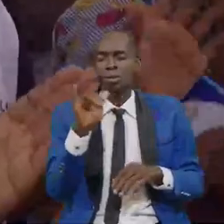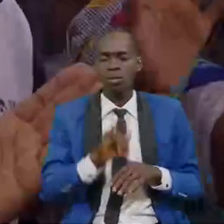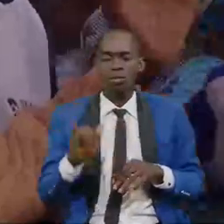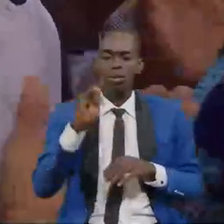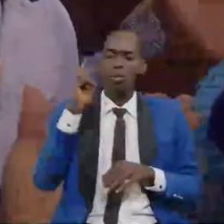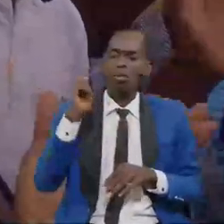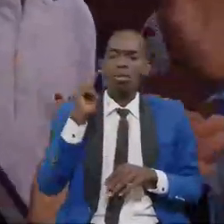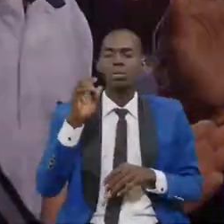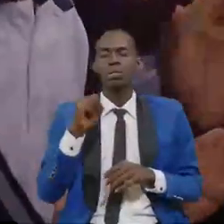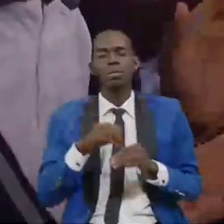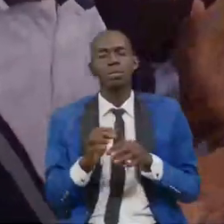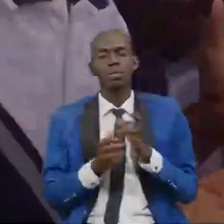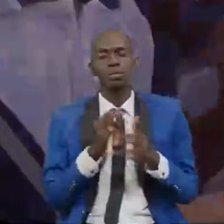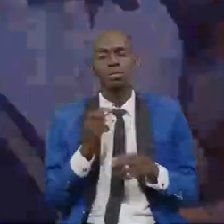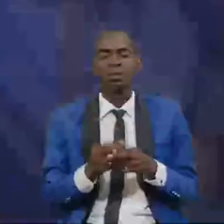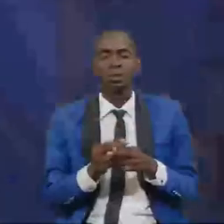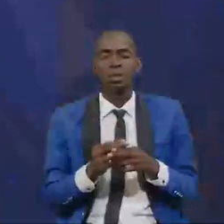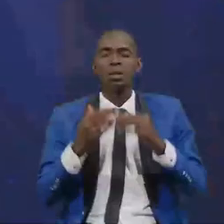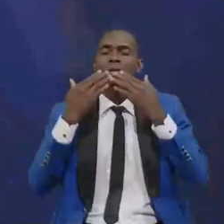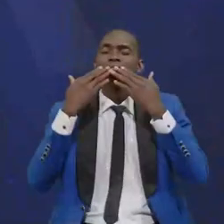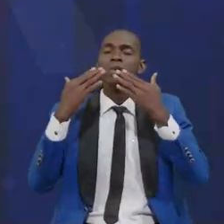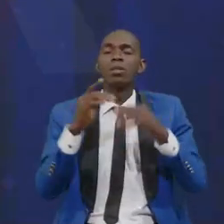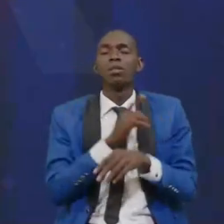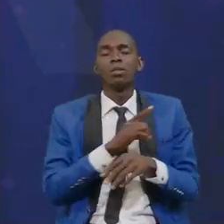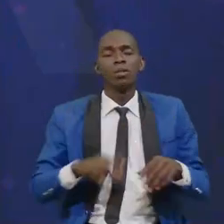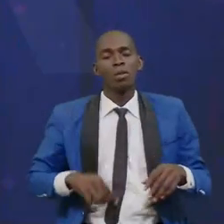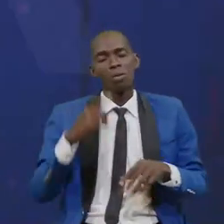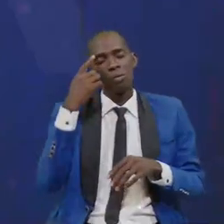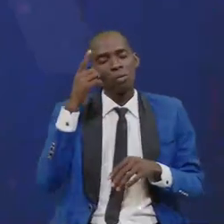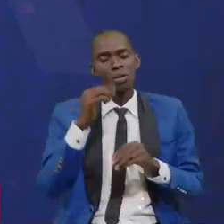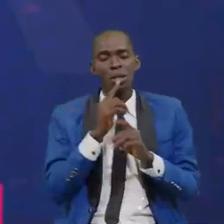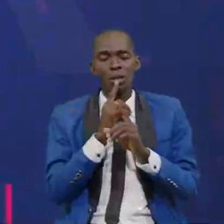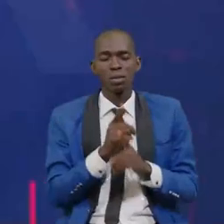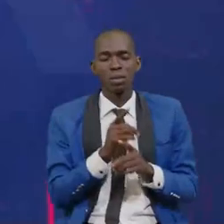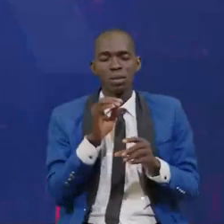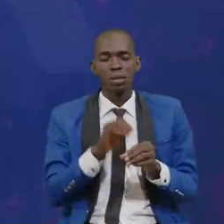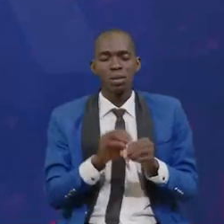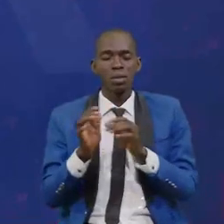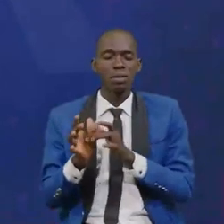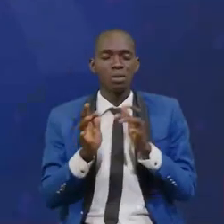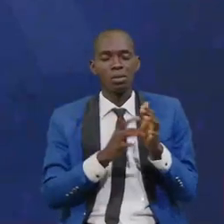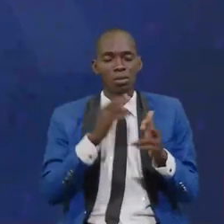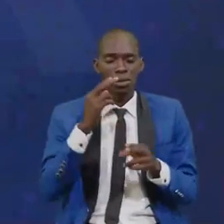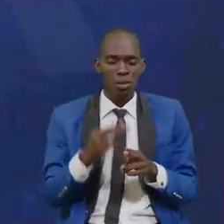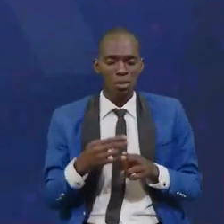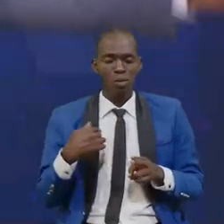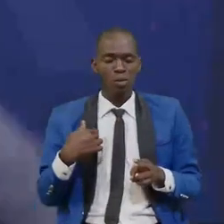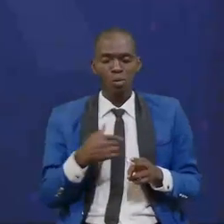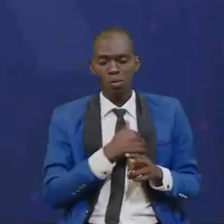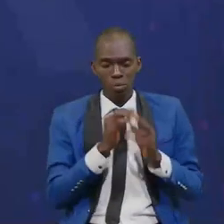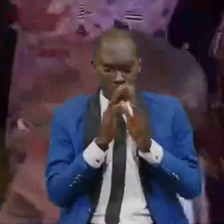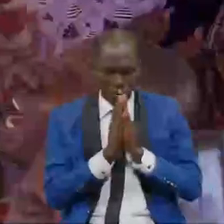témoignages sans précédent. Merci Seigneur pour l'exaucement. Au nom de Jésus,